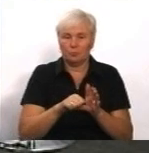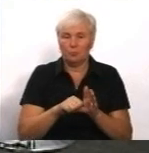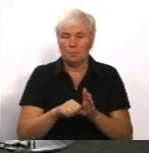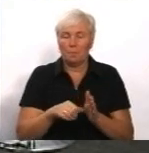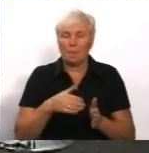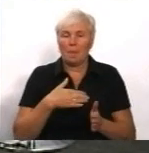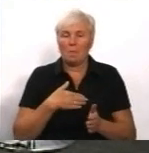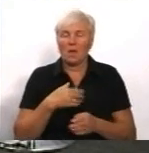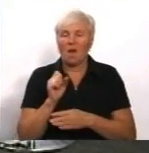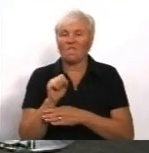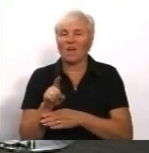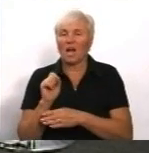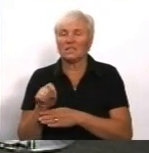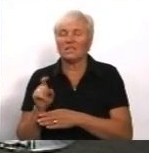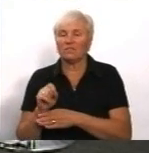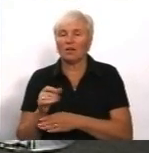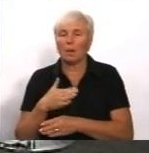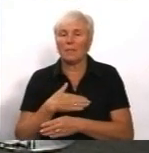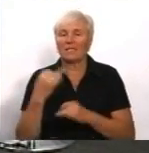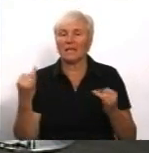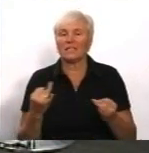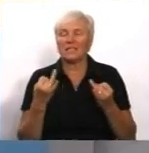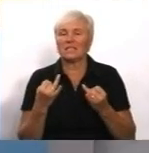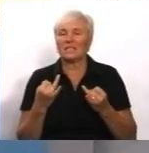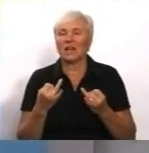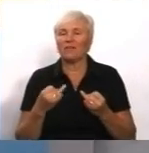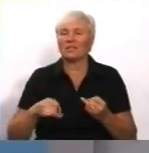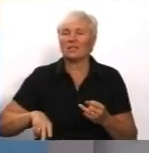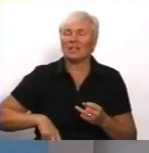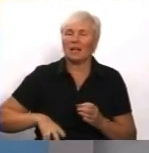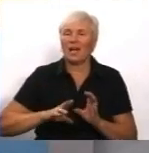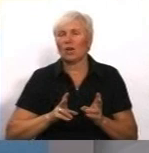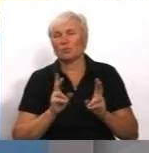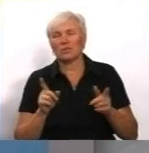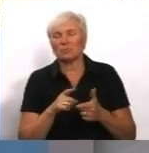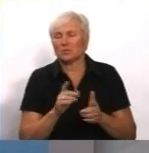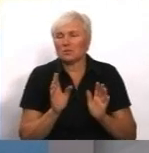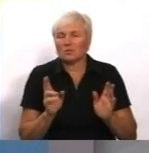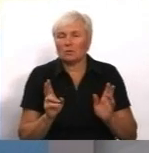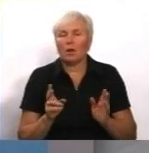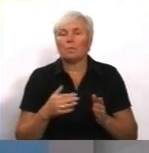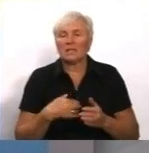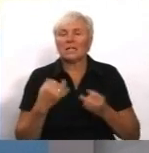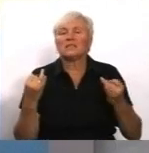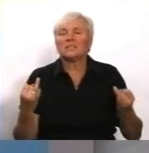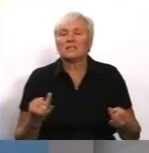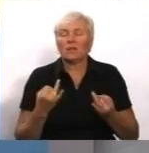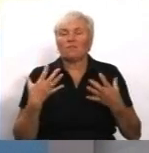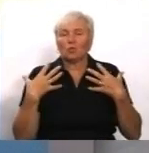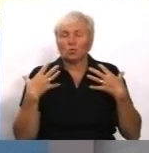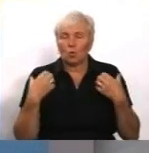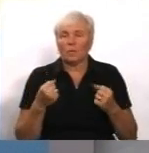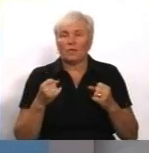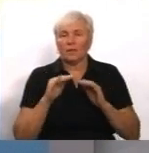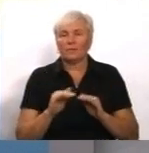вказівка. Мене не цікавить, хто директор, мене не цікавить, хто голова райдержадміністрації, мене цікавить здоров'я дітей. Тому